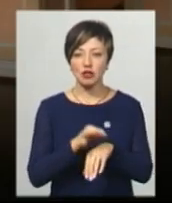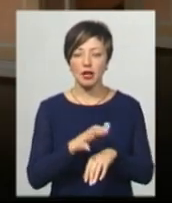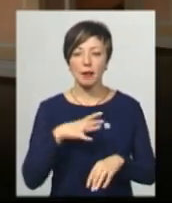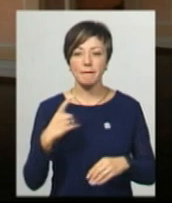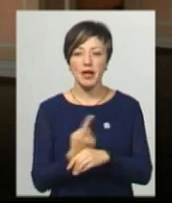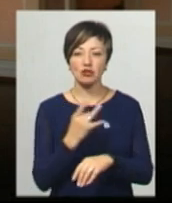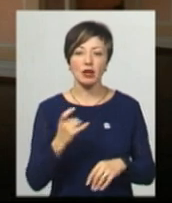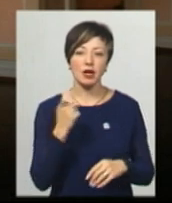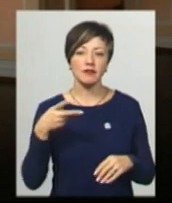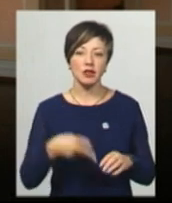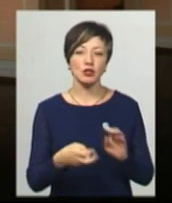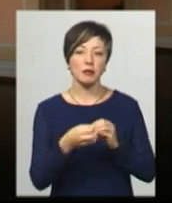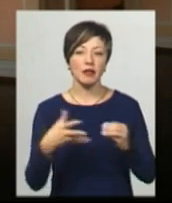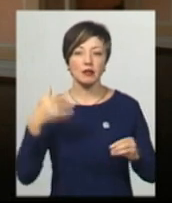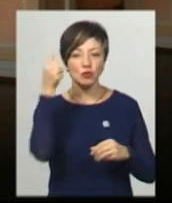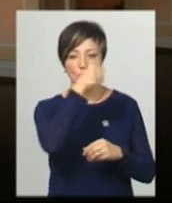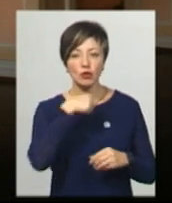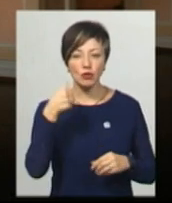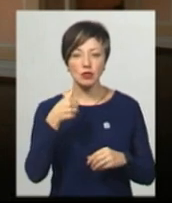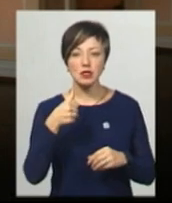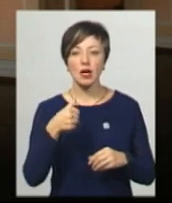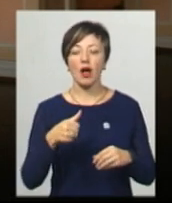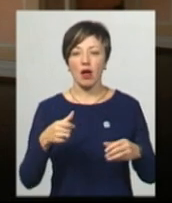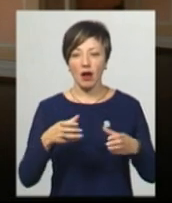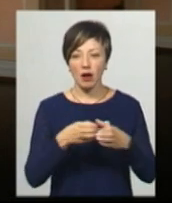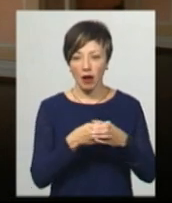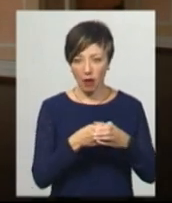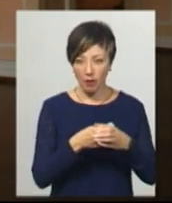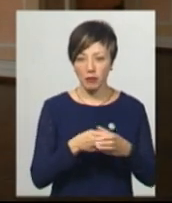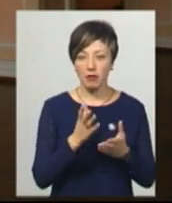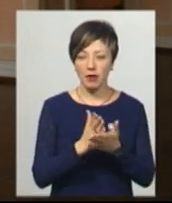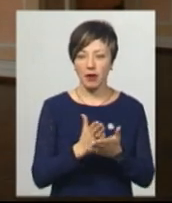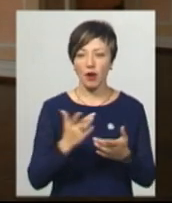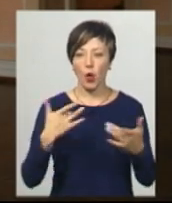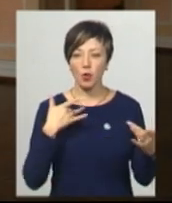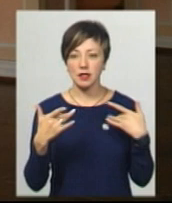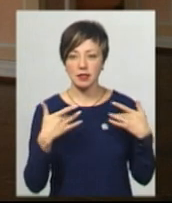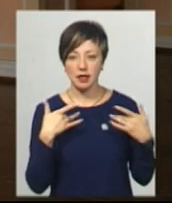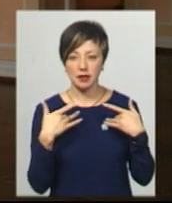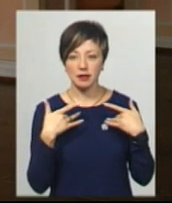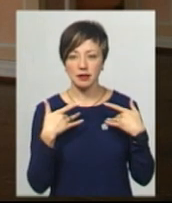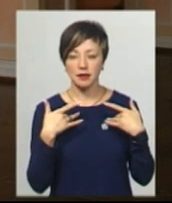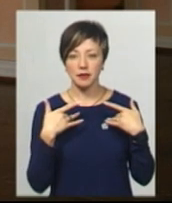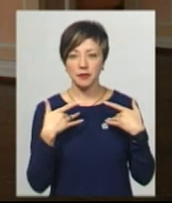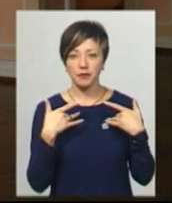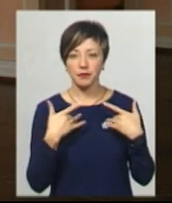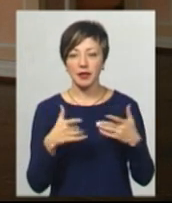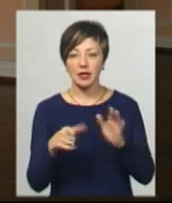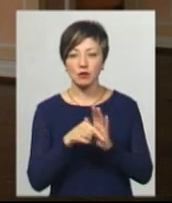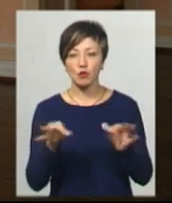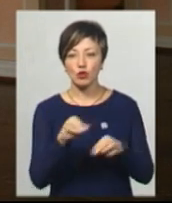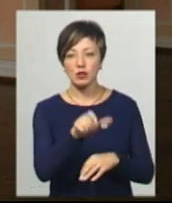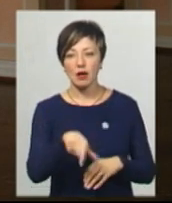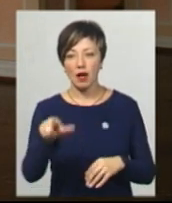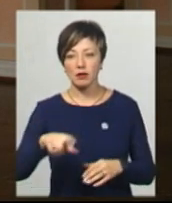у 2015 році з камерним оркестром, де мали сумісний концерт з музикантами